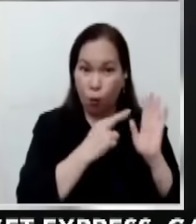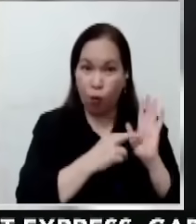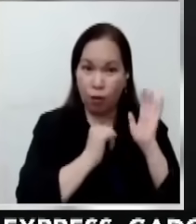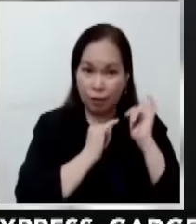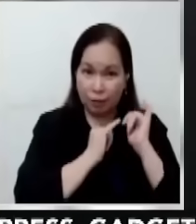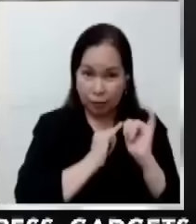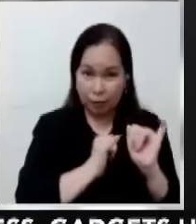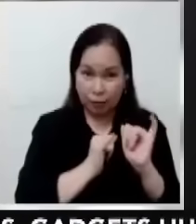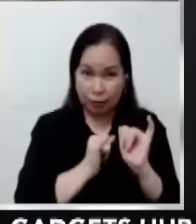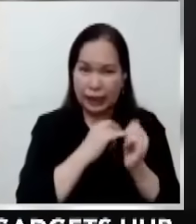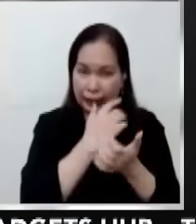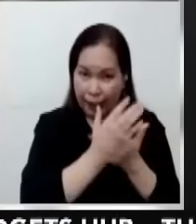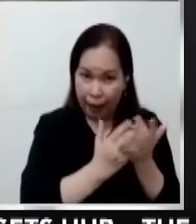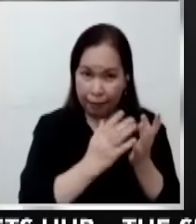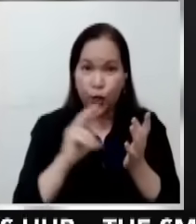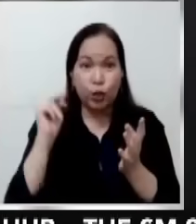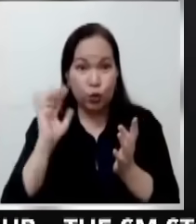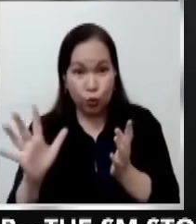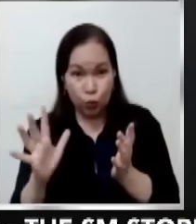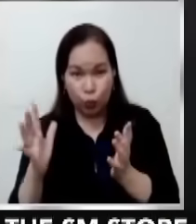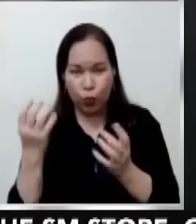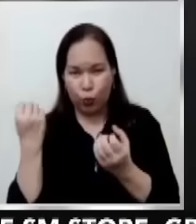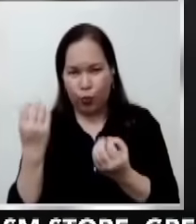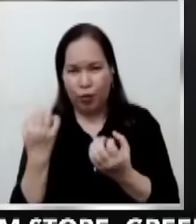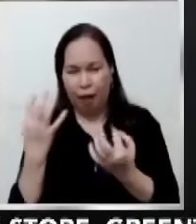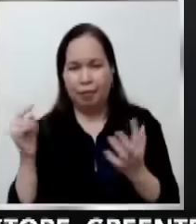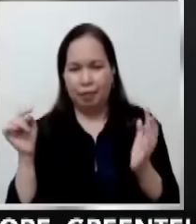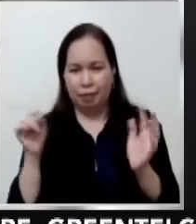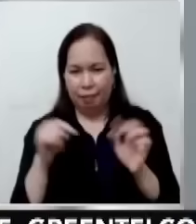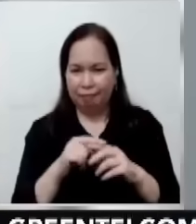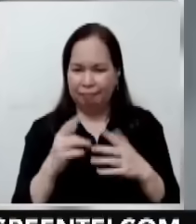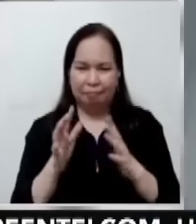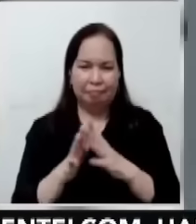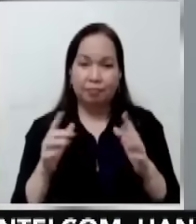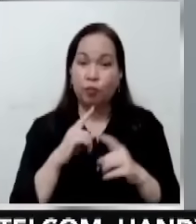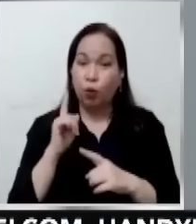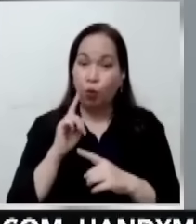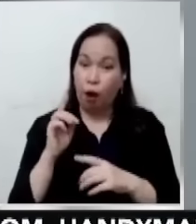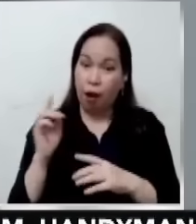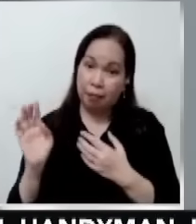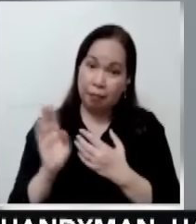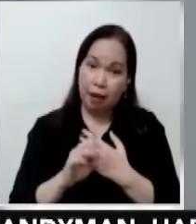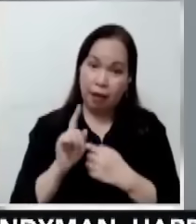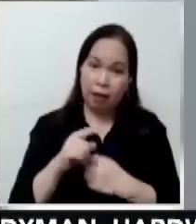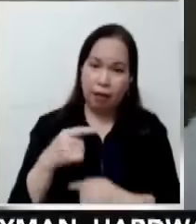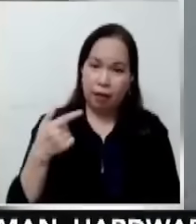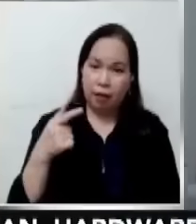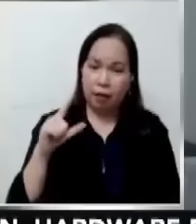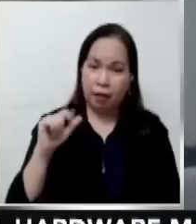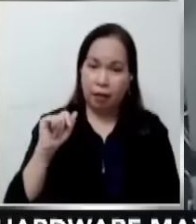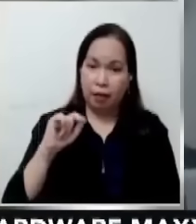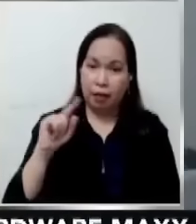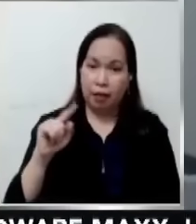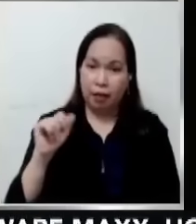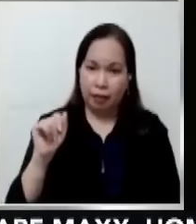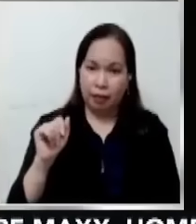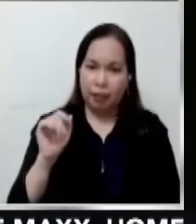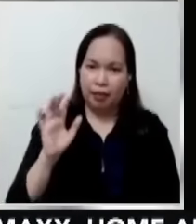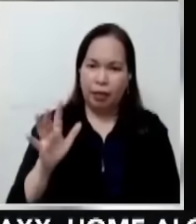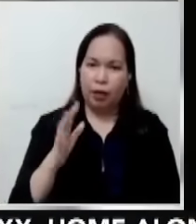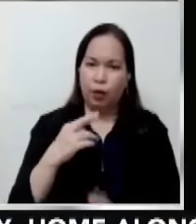production. Isa raw sa magbabalik na yan si Glyza De Castro, nagagampanang muli ang role ni Perena.